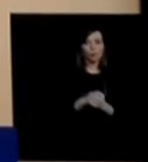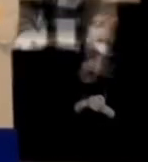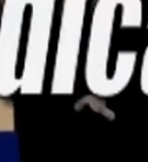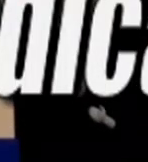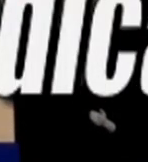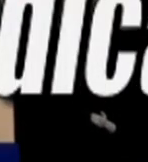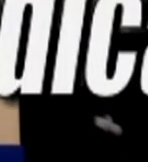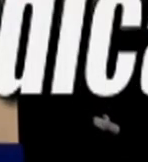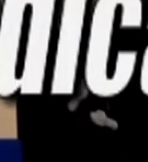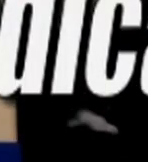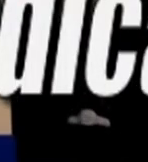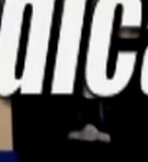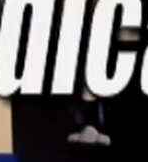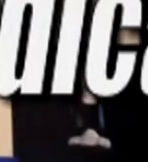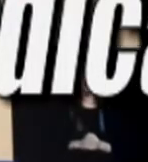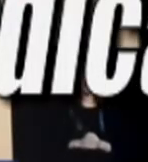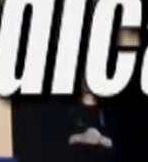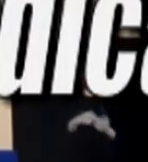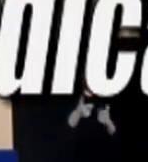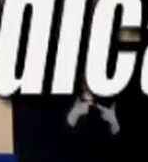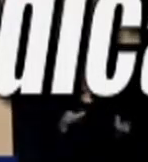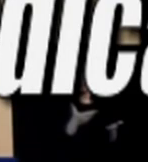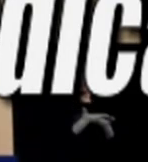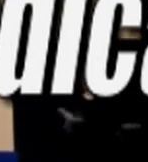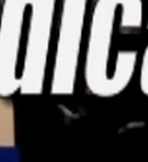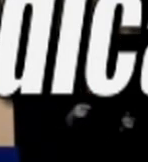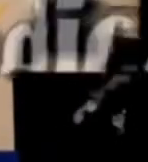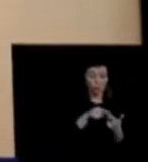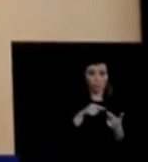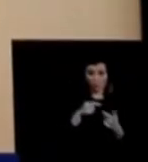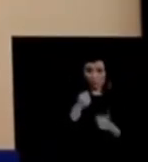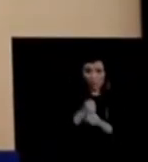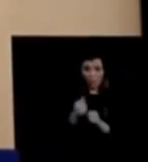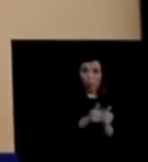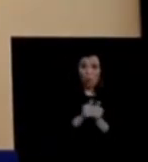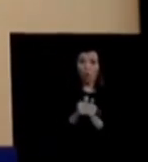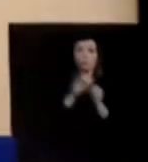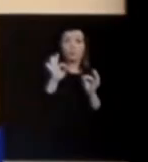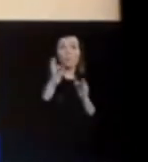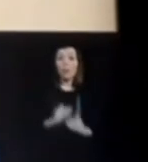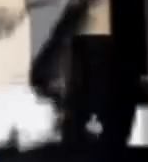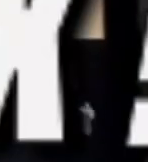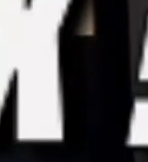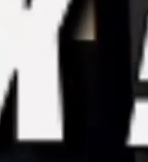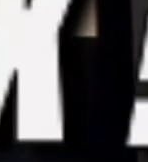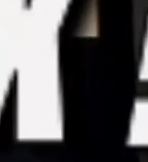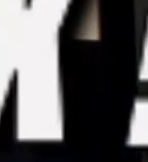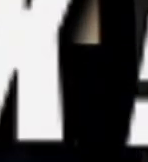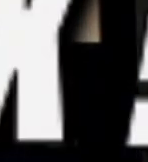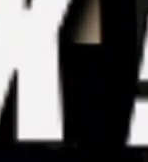Ensuite, c'est au-delà de cette simplicité d'accès de travailler ensemble sur le principe d'égalité républicaine.